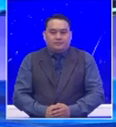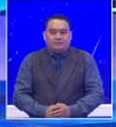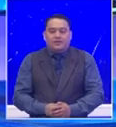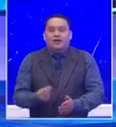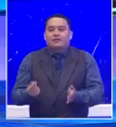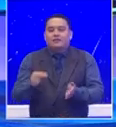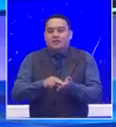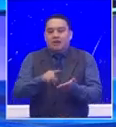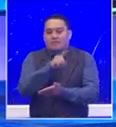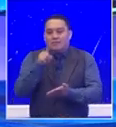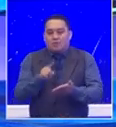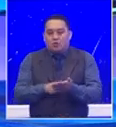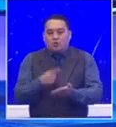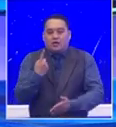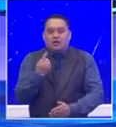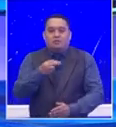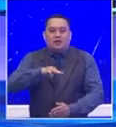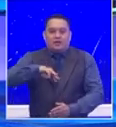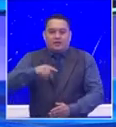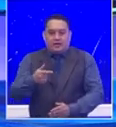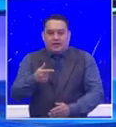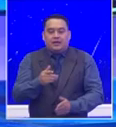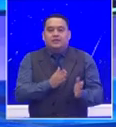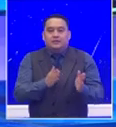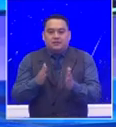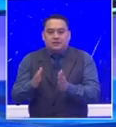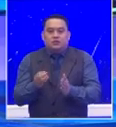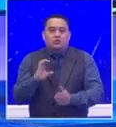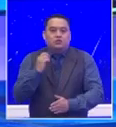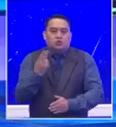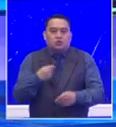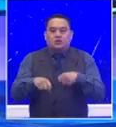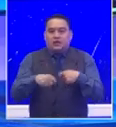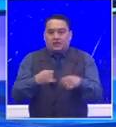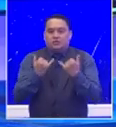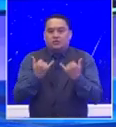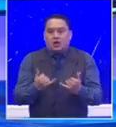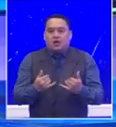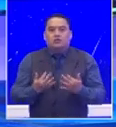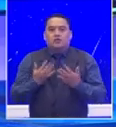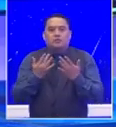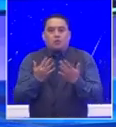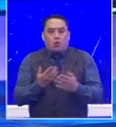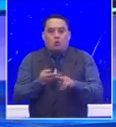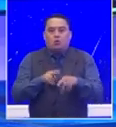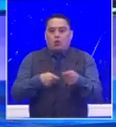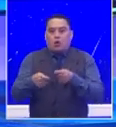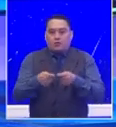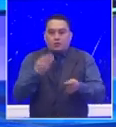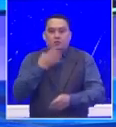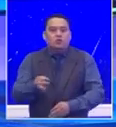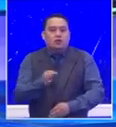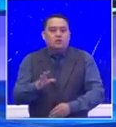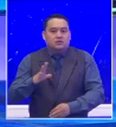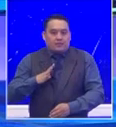Цена вопроса – 1 миллиард тенге. Стабилизация цен на социально значимые товары сейчас в особом приоритете у руководства